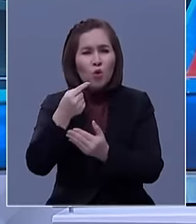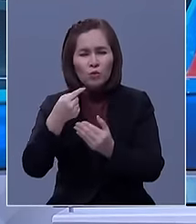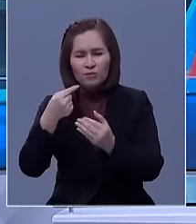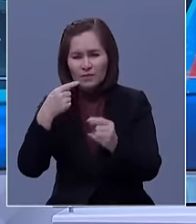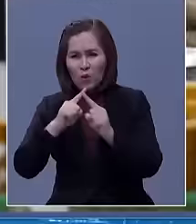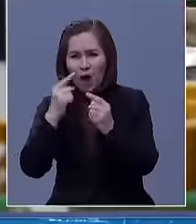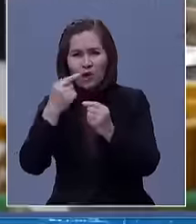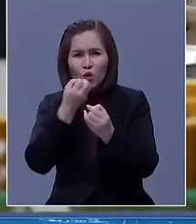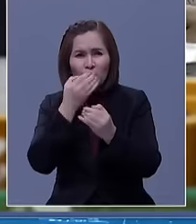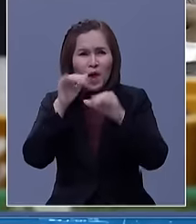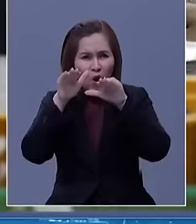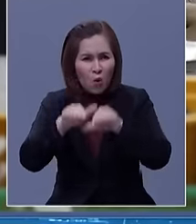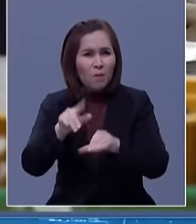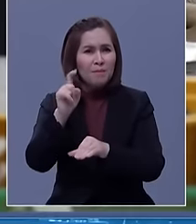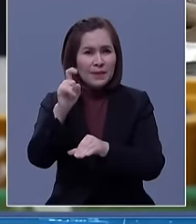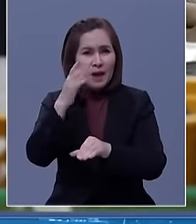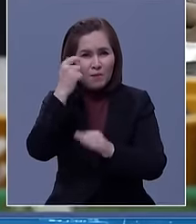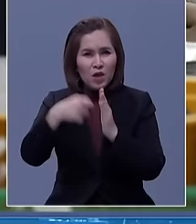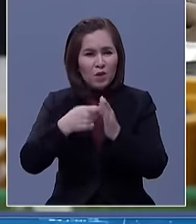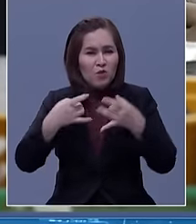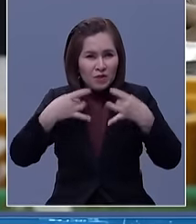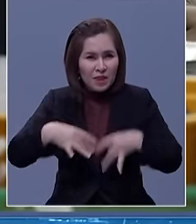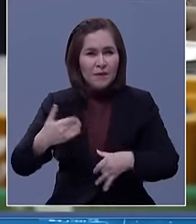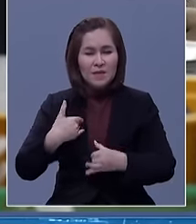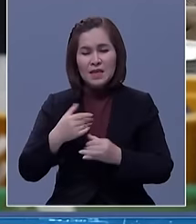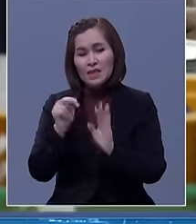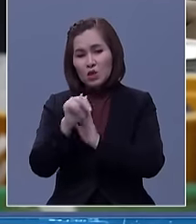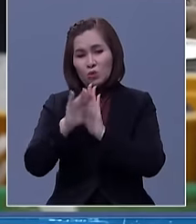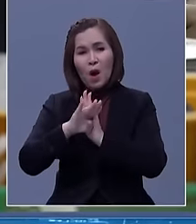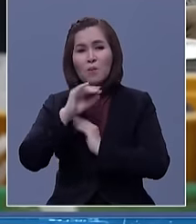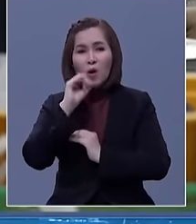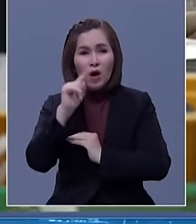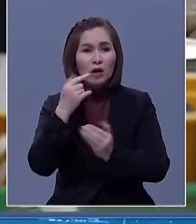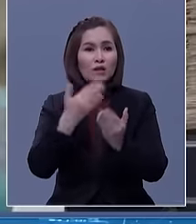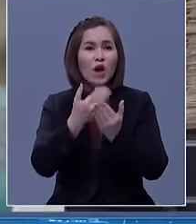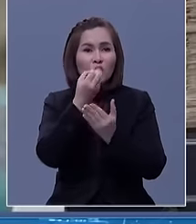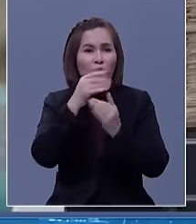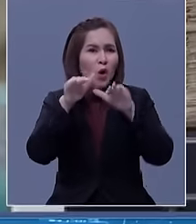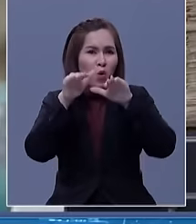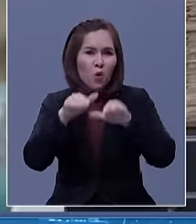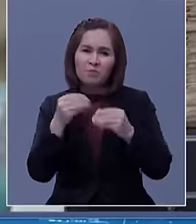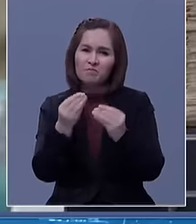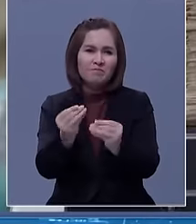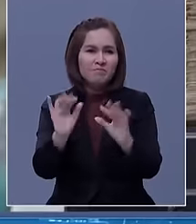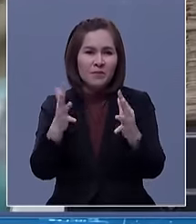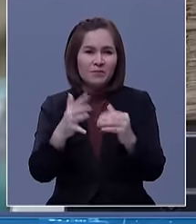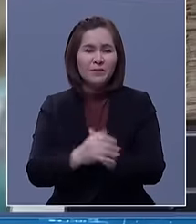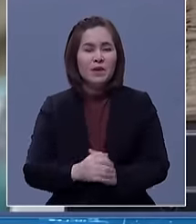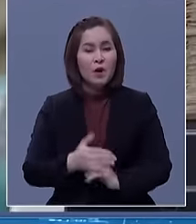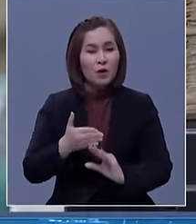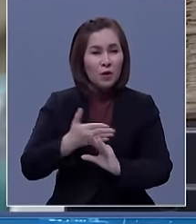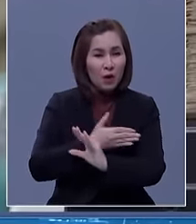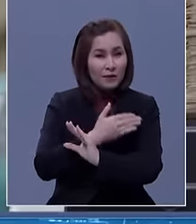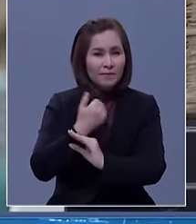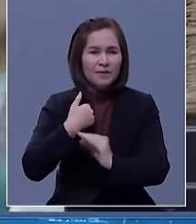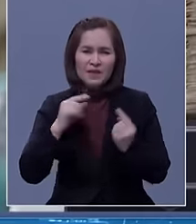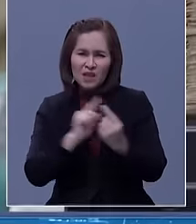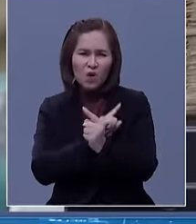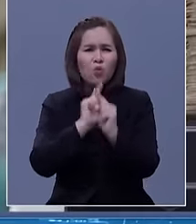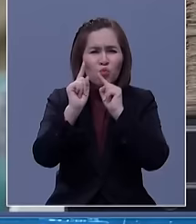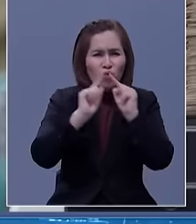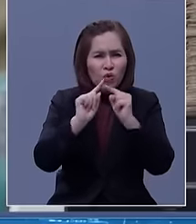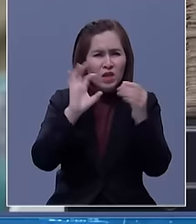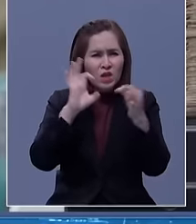ยังมีความเสี่ยงดังนั้นตอนนี้นโยบายของทางแบงค์ชาติก็คือจะยังไม่ได้มีการปรับลดดอกเบี้ยนะคะถึงแม้ว่าก่อนหน้านี้จะถูกกระแสวิพากษ์